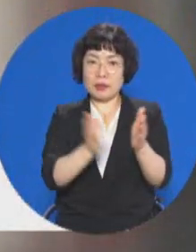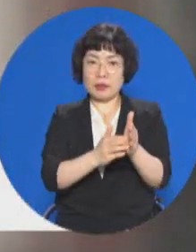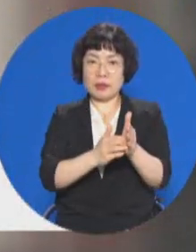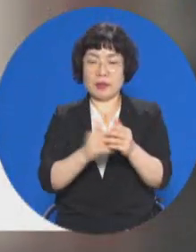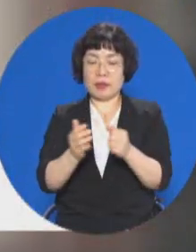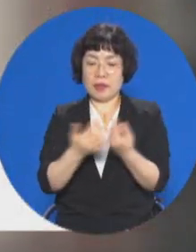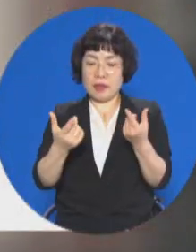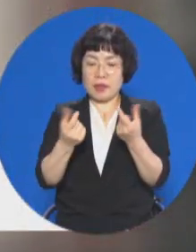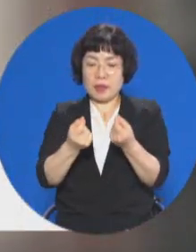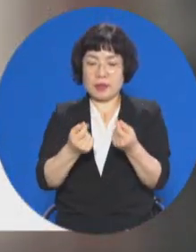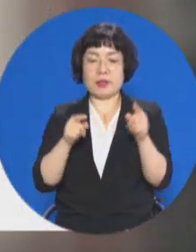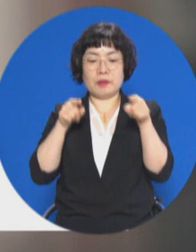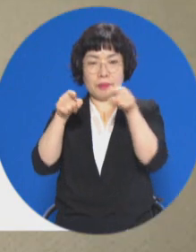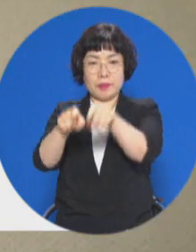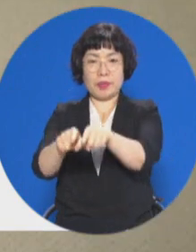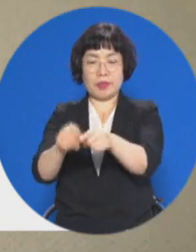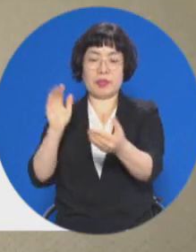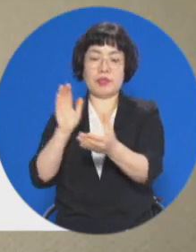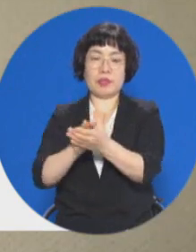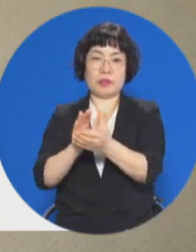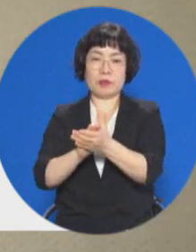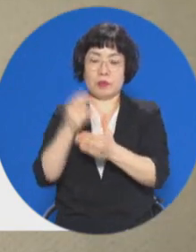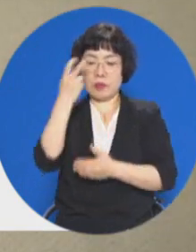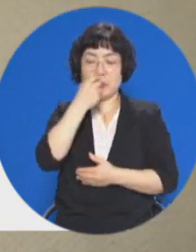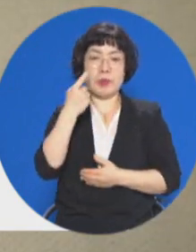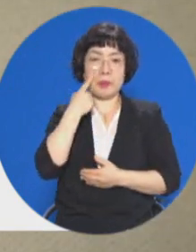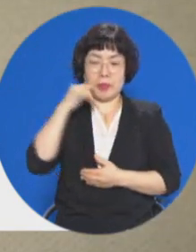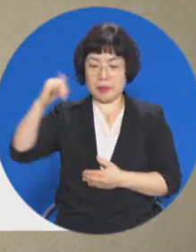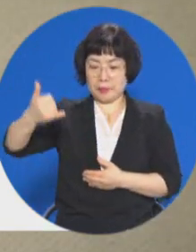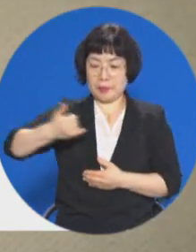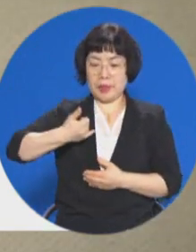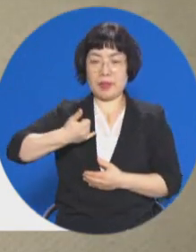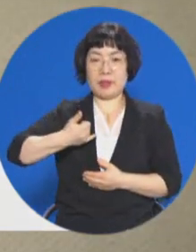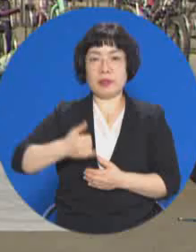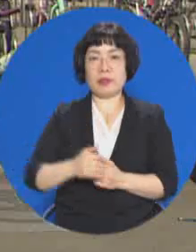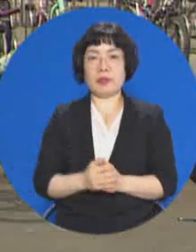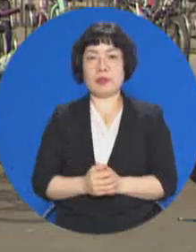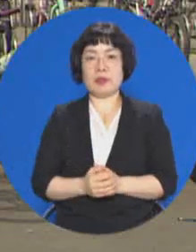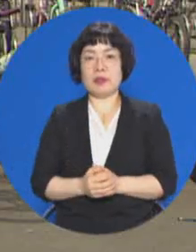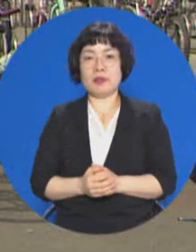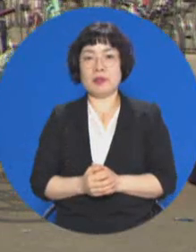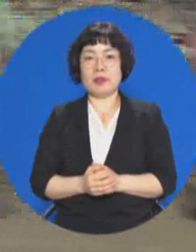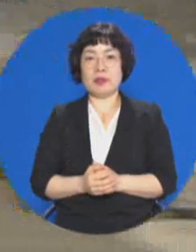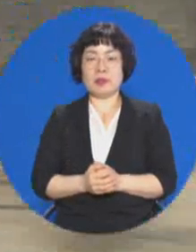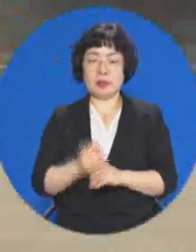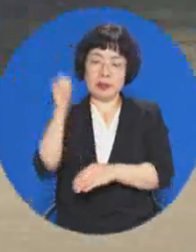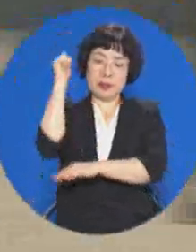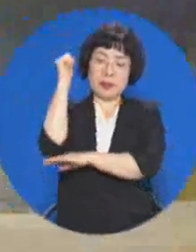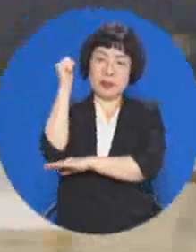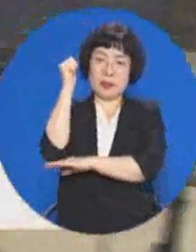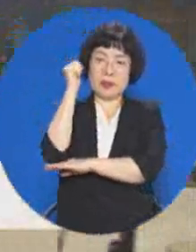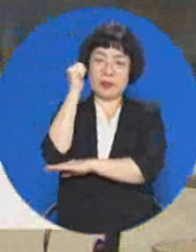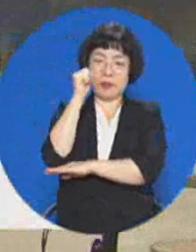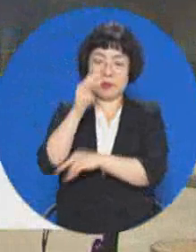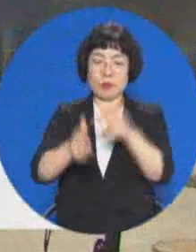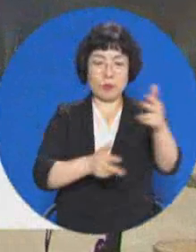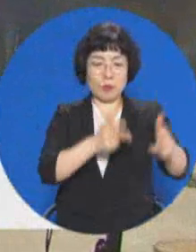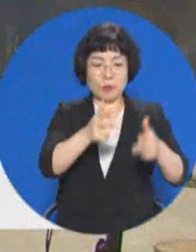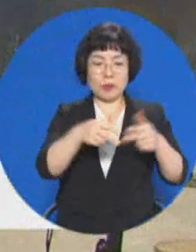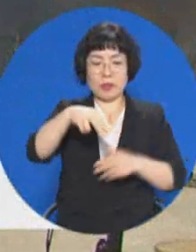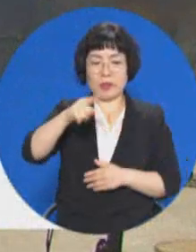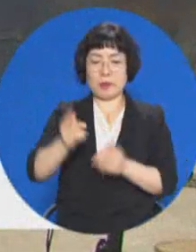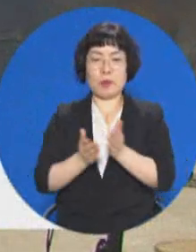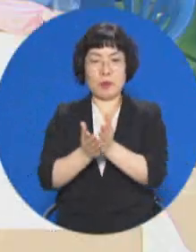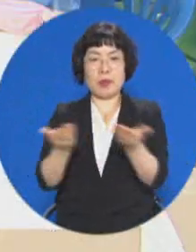이제 거기 같이 갔던 친구가 검사 받아보라고 전화가 왔다는 거예요. 영암에서는 대불산단과